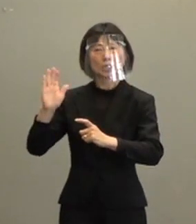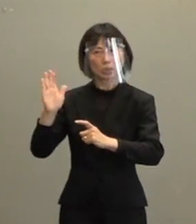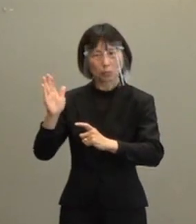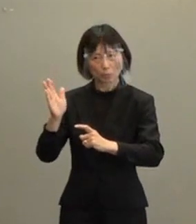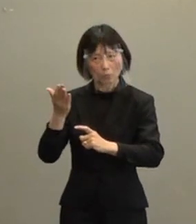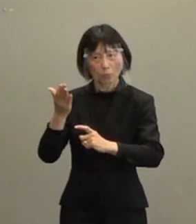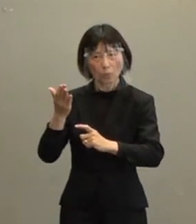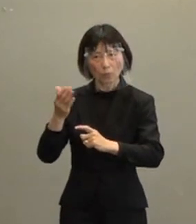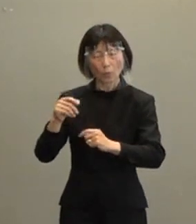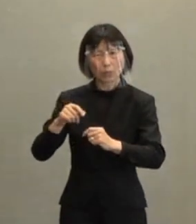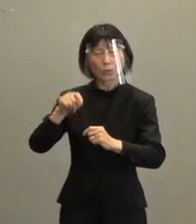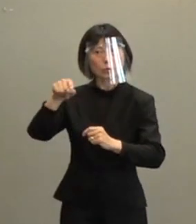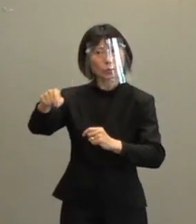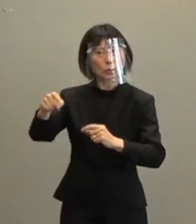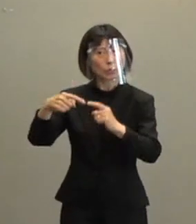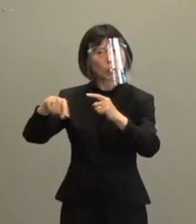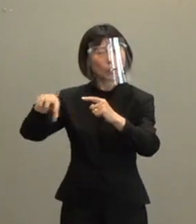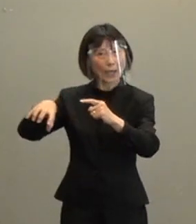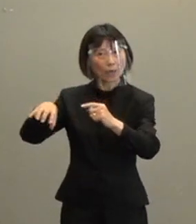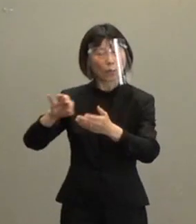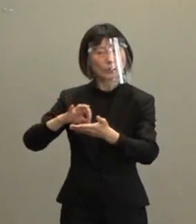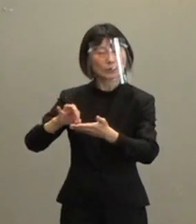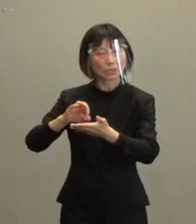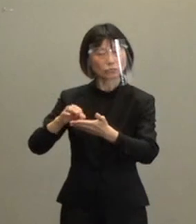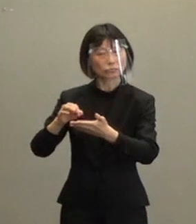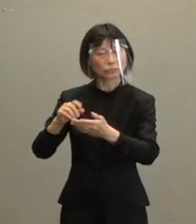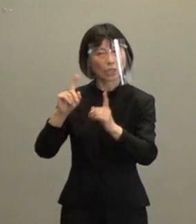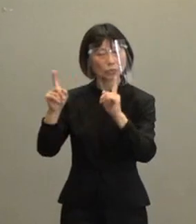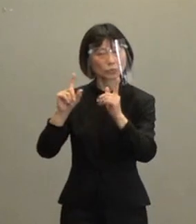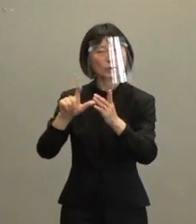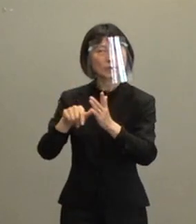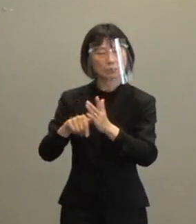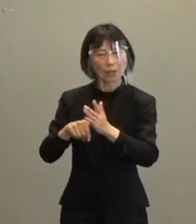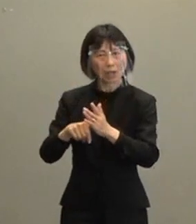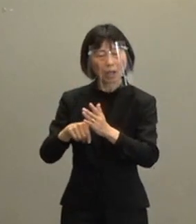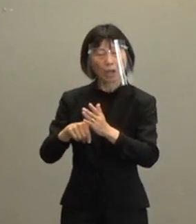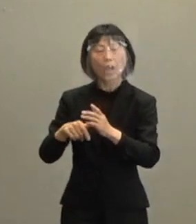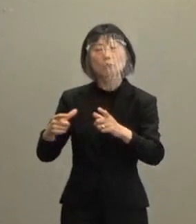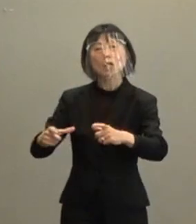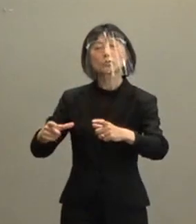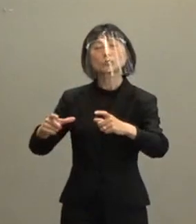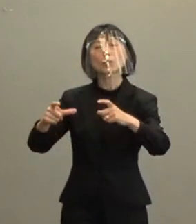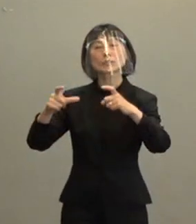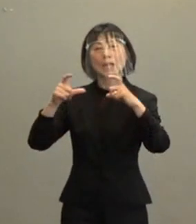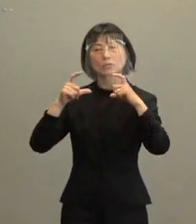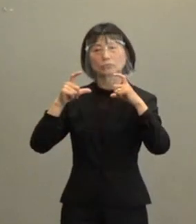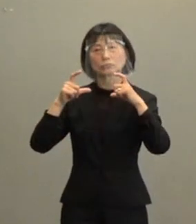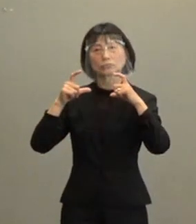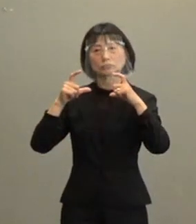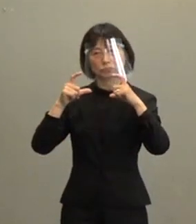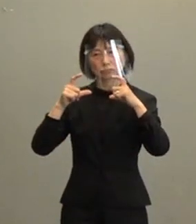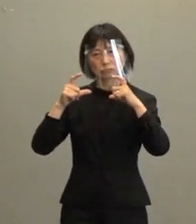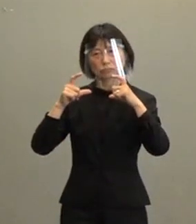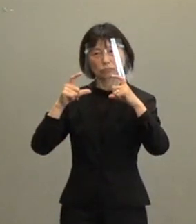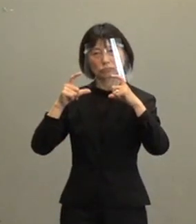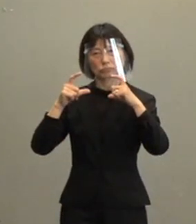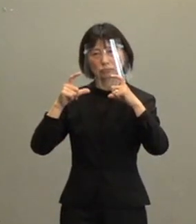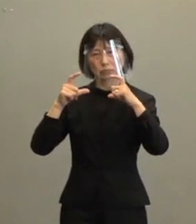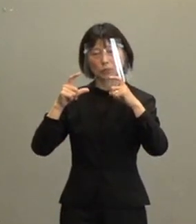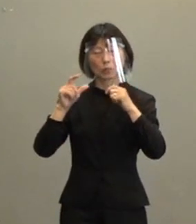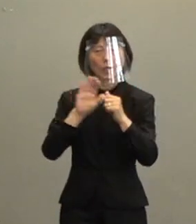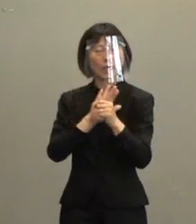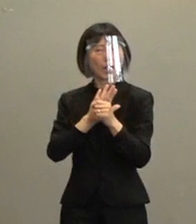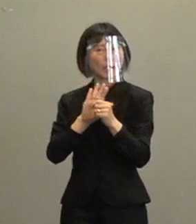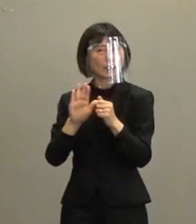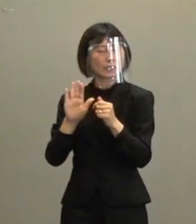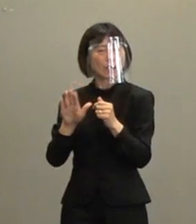ず、外の公園を使う場合にはですね、マスクをしていると。でその背景